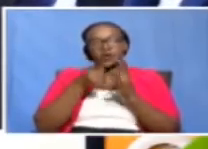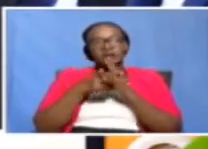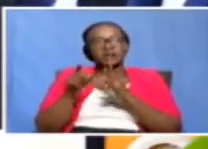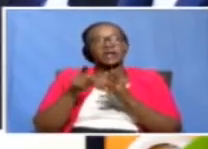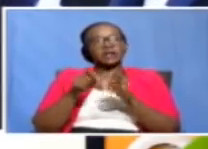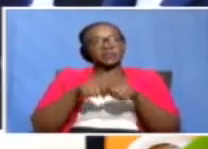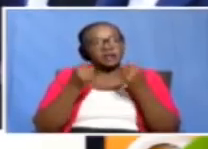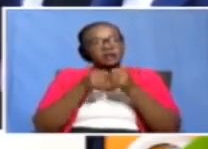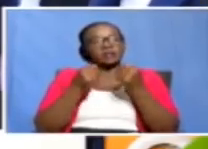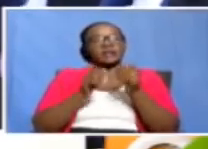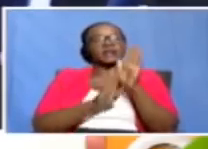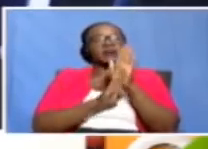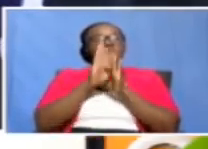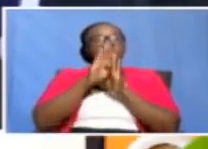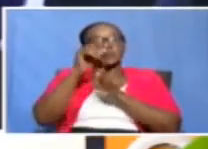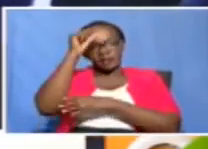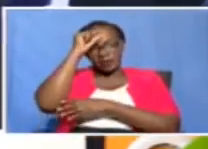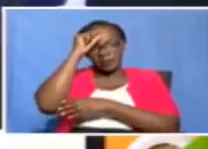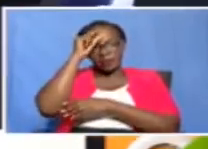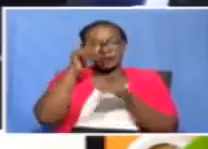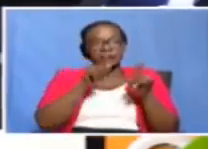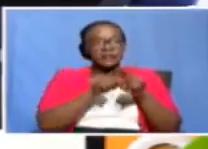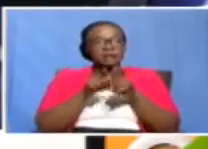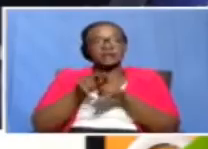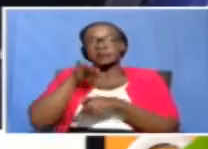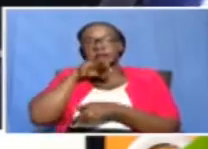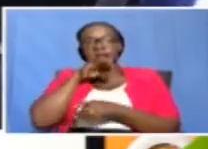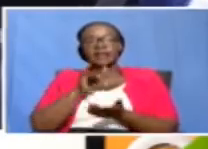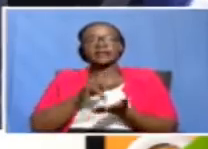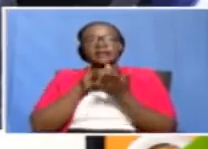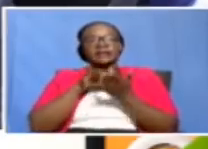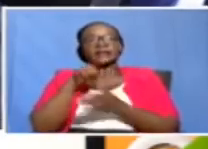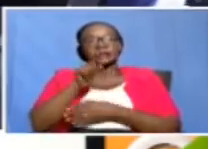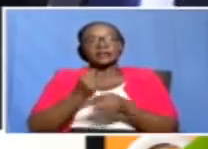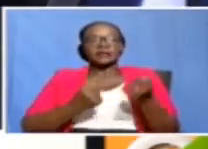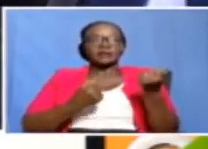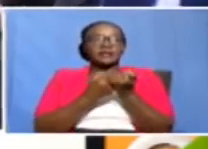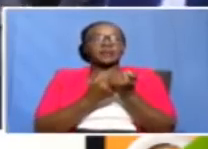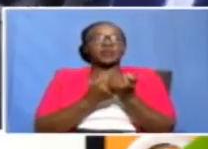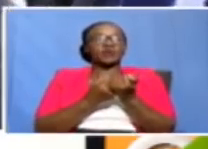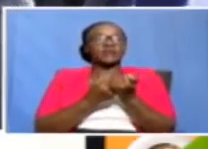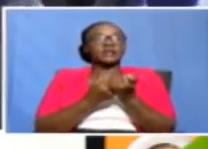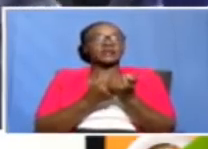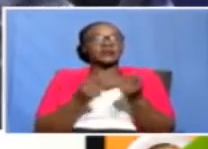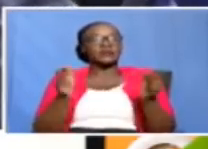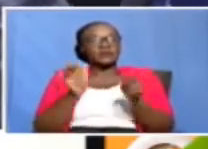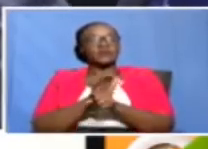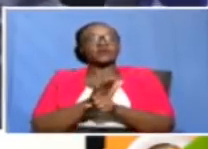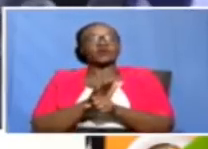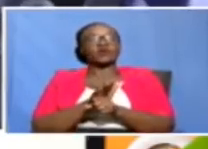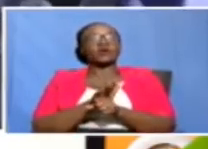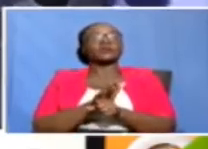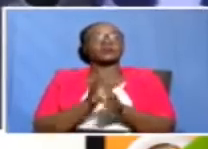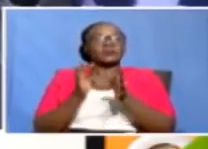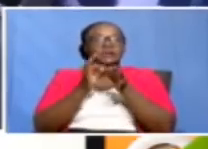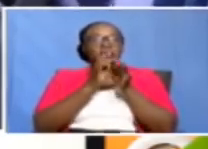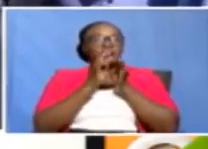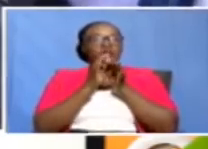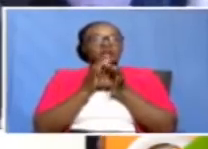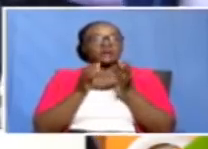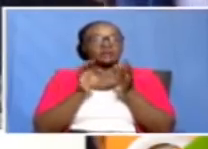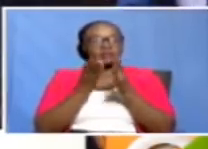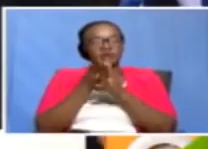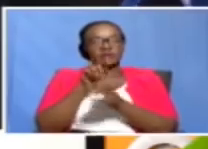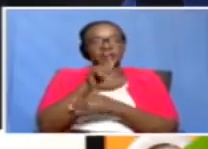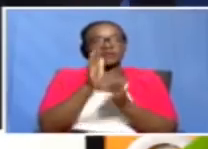maendeleo serikalini. Raila kwa upande wake ameshikilia kuwa anaunga mkono kwa dhati maridhiano yake na Uhuru Kenyatta, na kuwataja